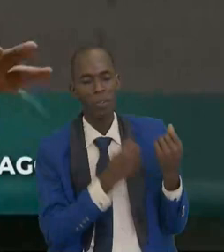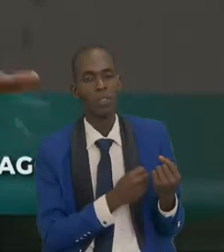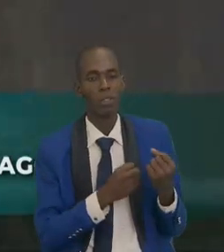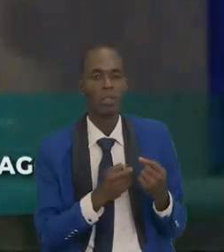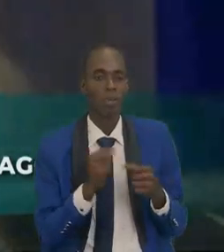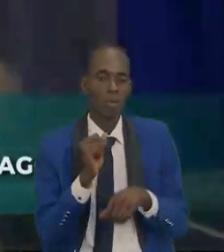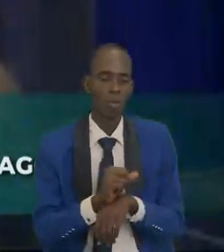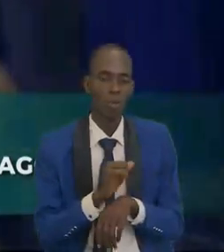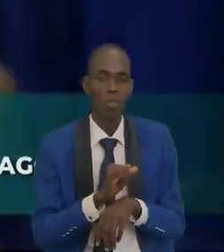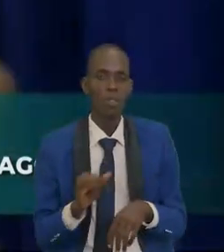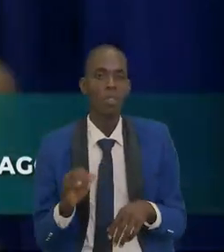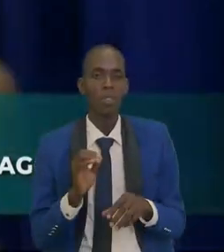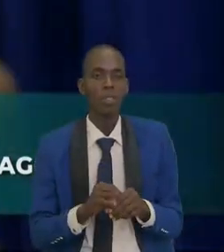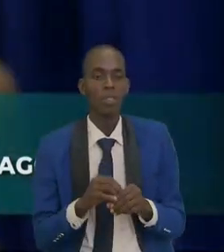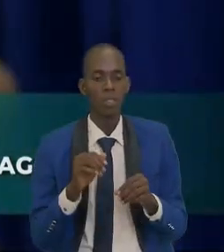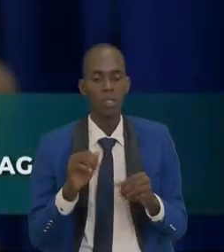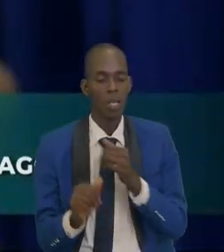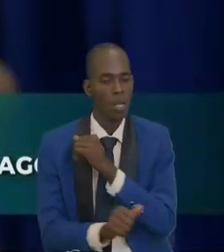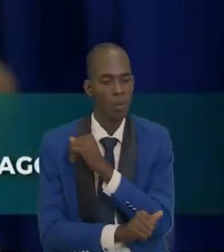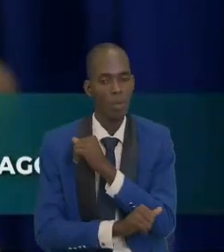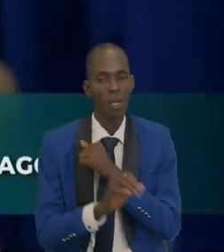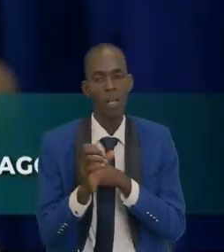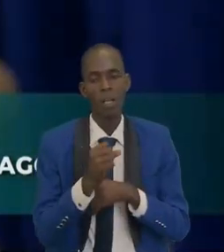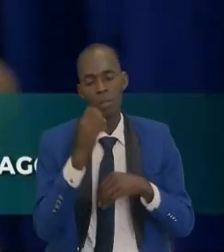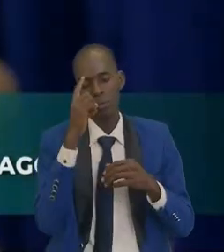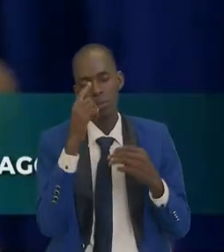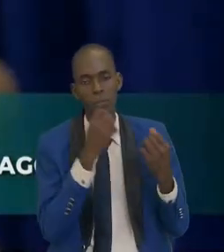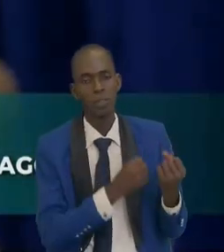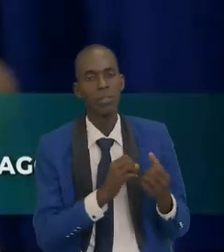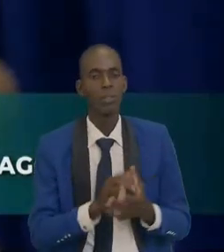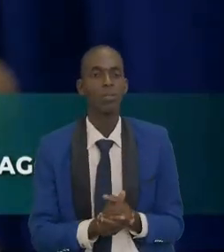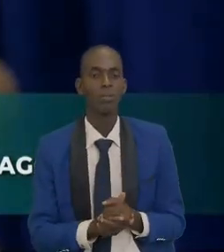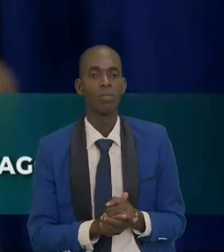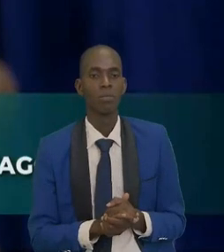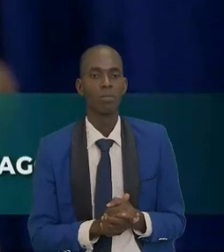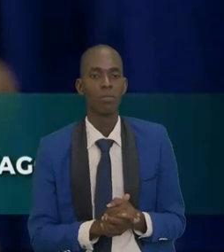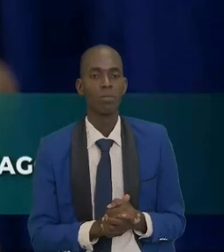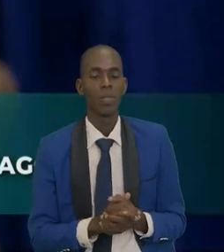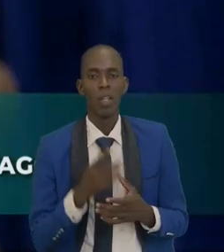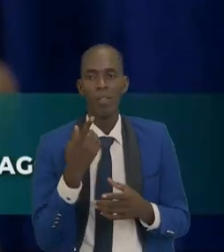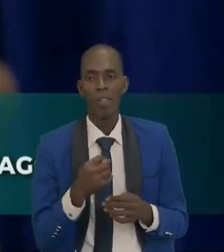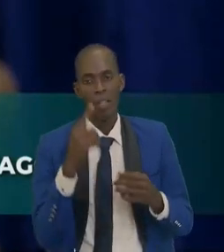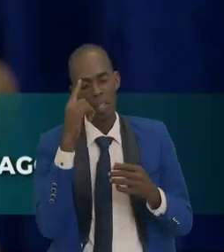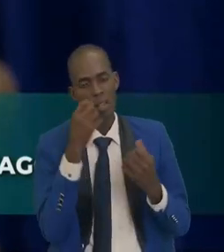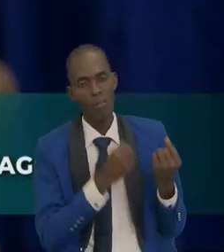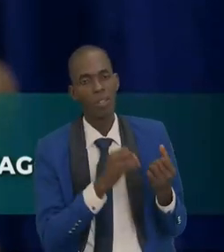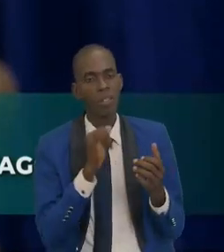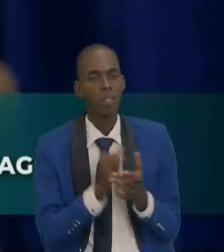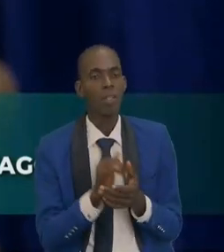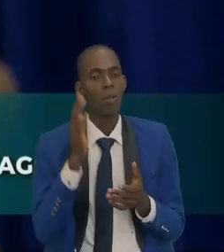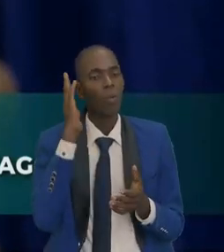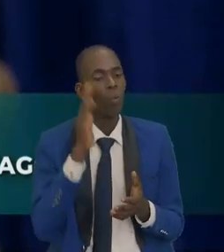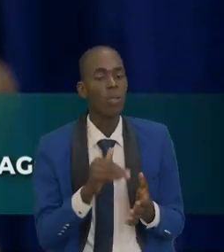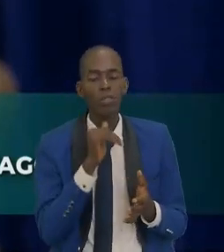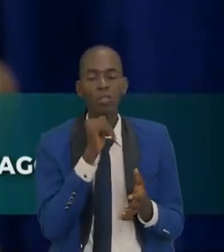Tu opères dans opérer dans la foi d'Abraham, la foi qui ne doute